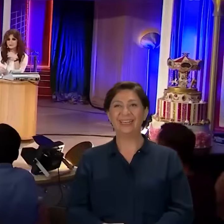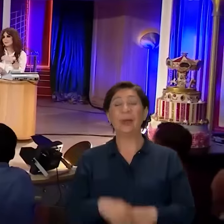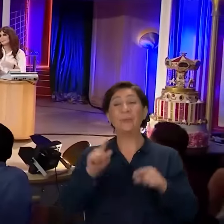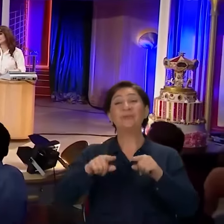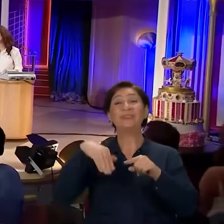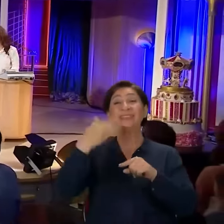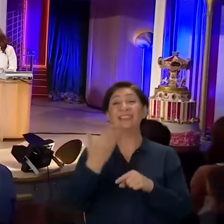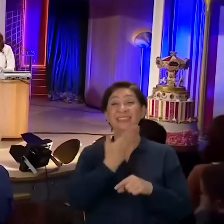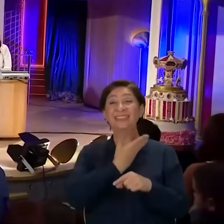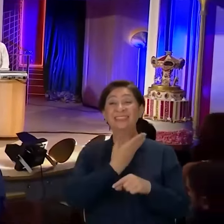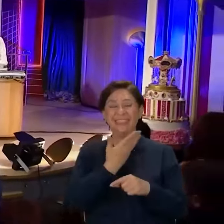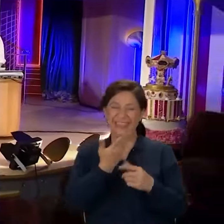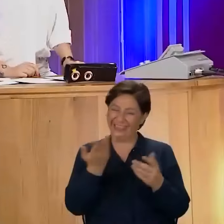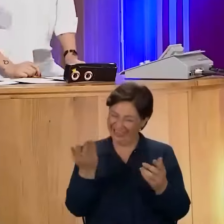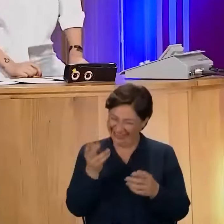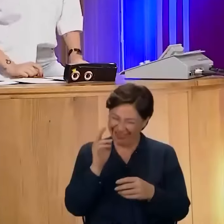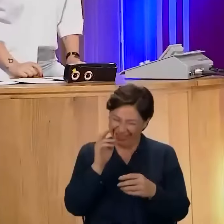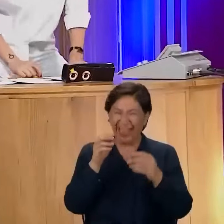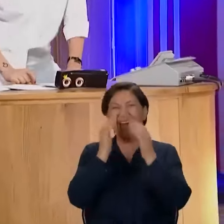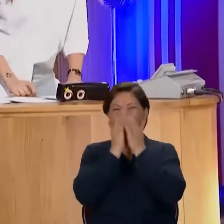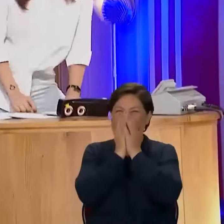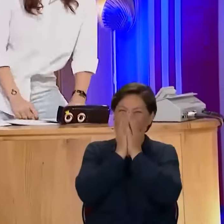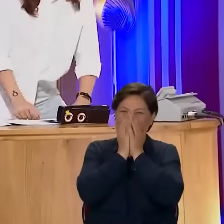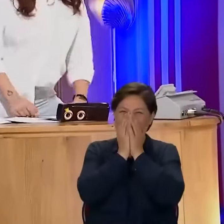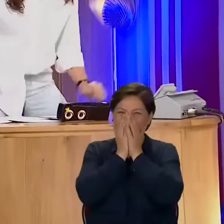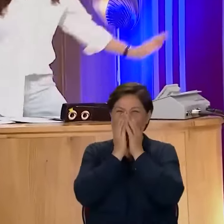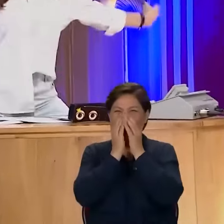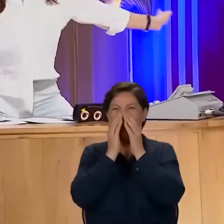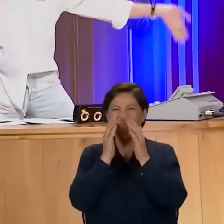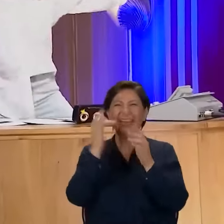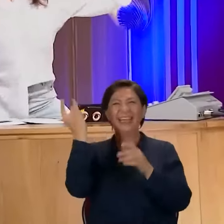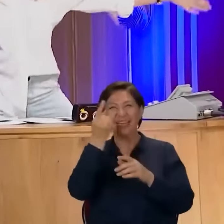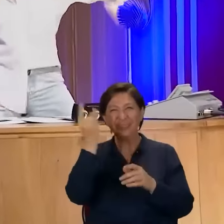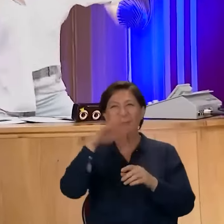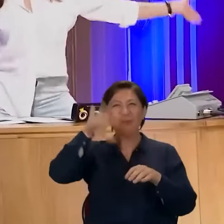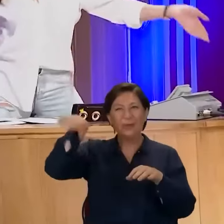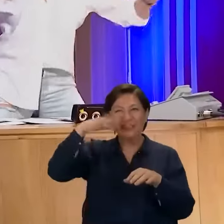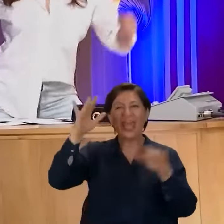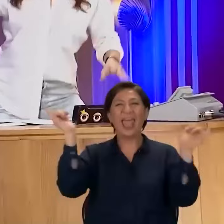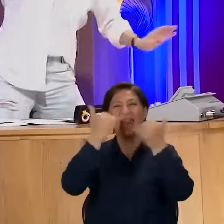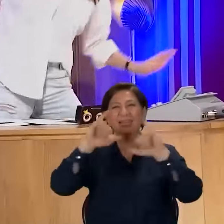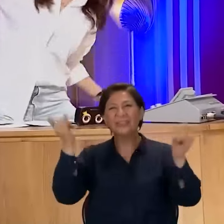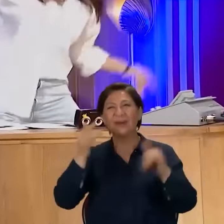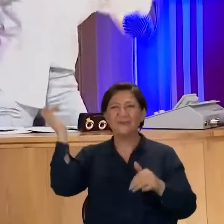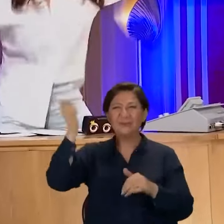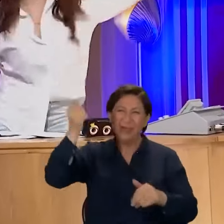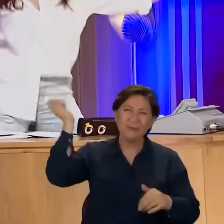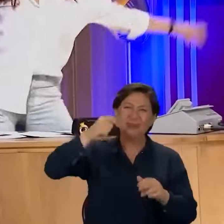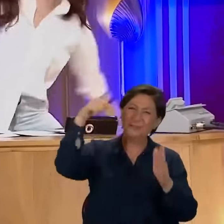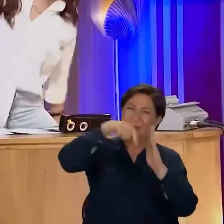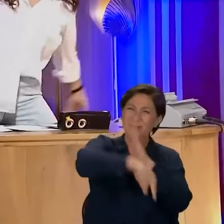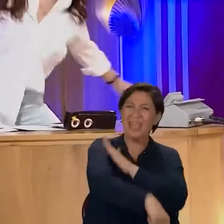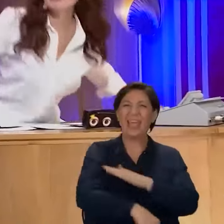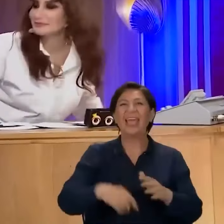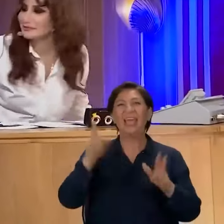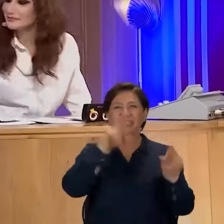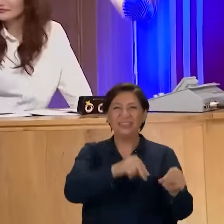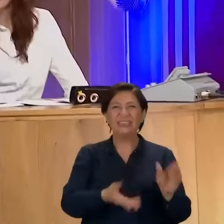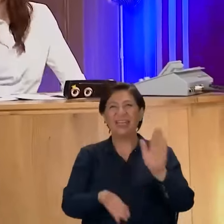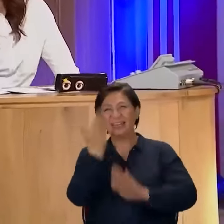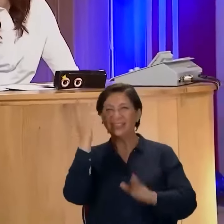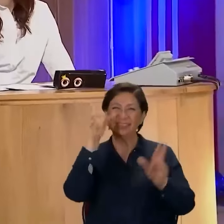Bundan sonra seyretsen göreceksin şimdi beni de. Gezeceğim, tozacağım, eğleneceğim. Vuracağım dibine, dibine.